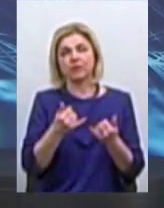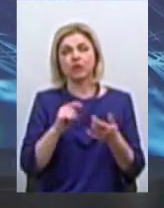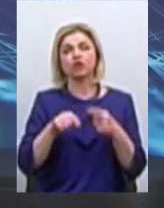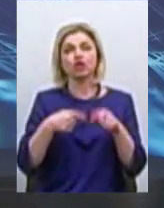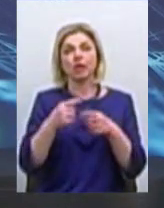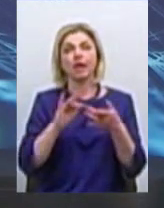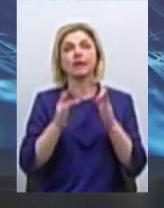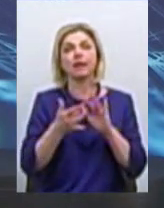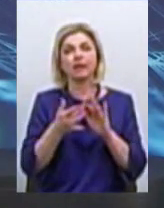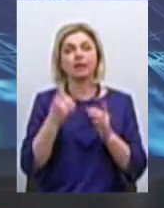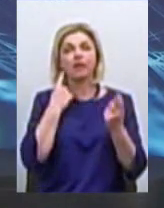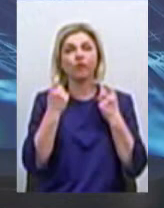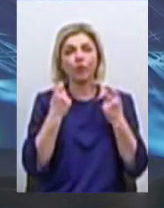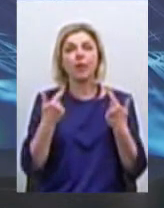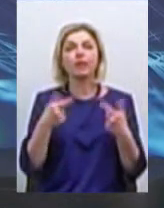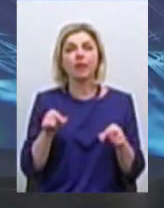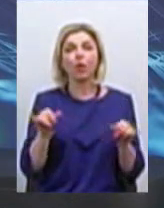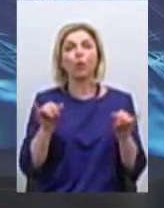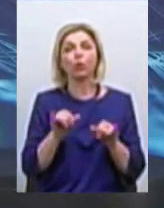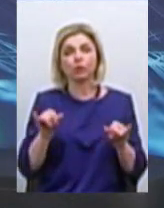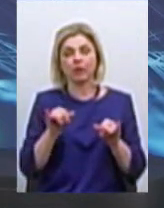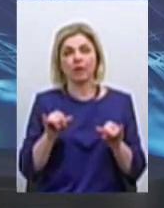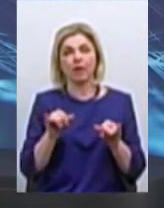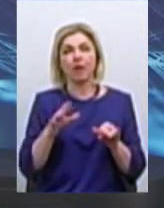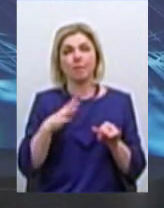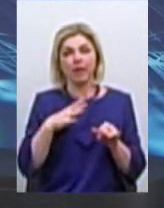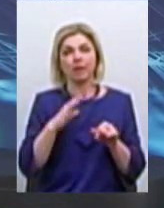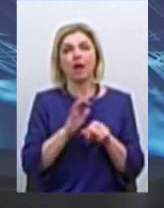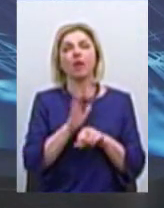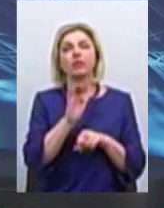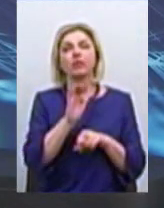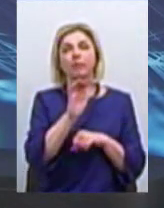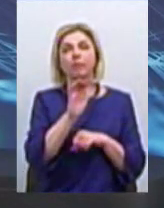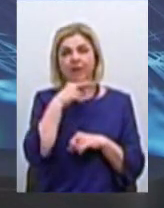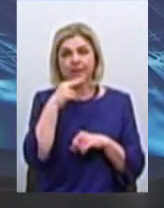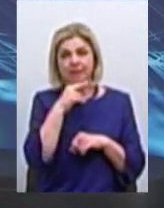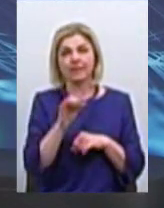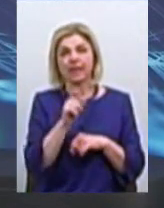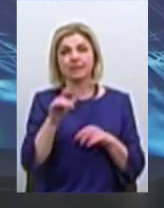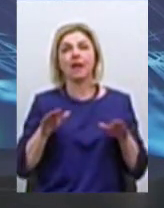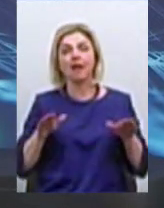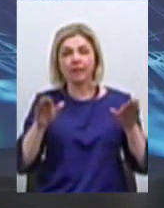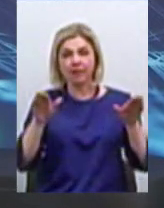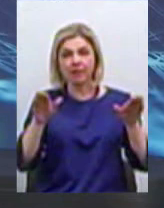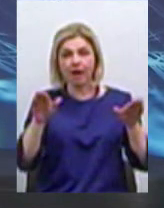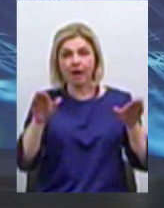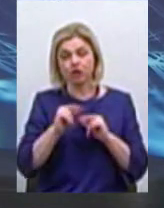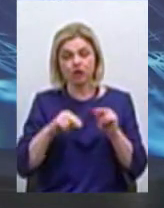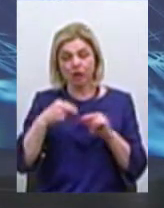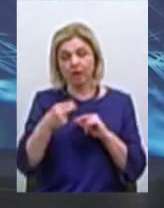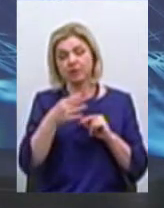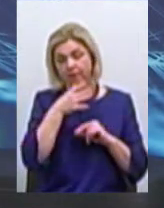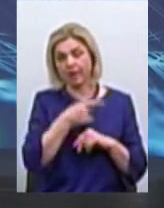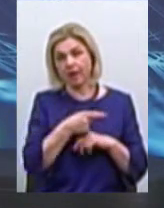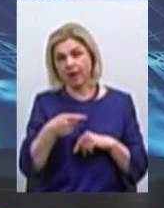інтернет інформація, де і куди були розміщені вакцини з літака. І через деякий